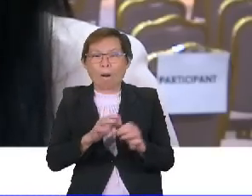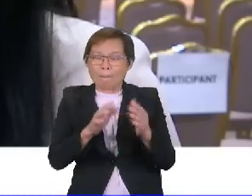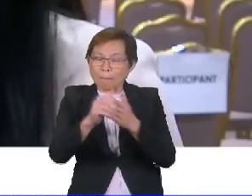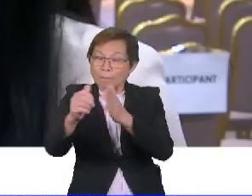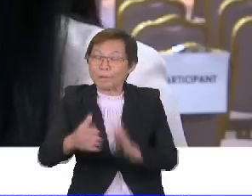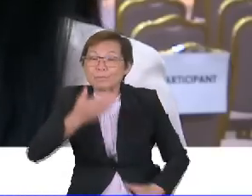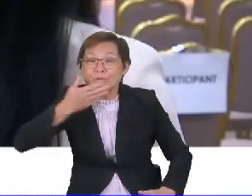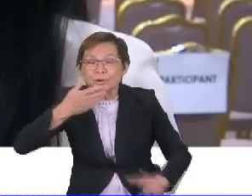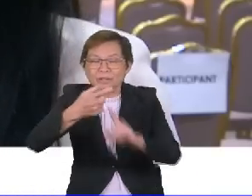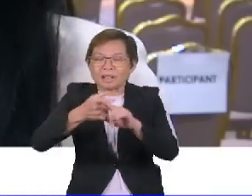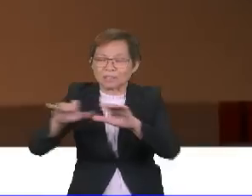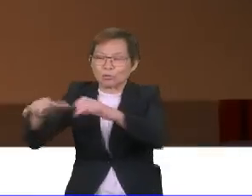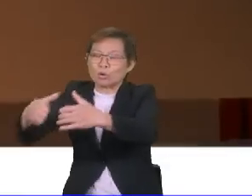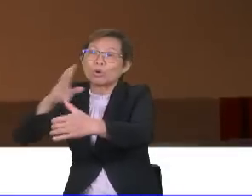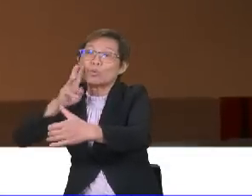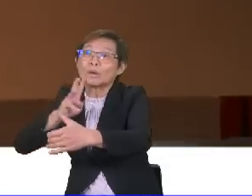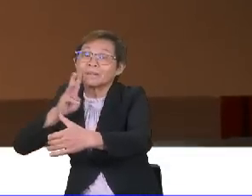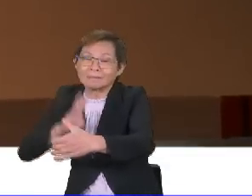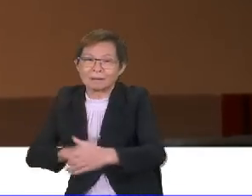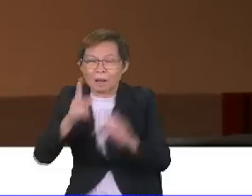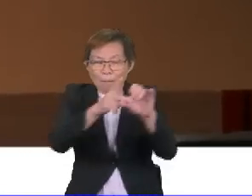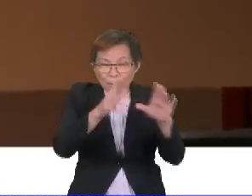muda dari golongan wanita